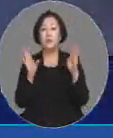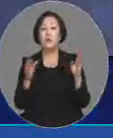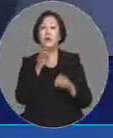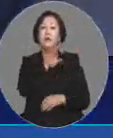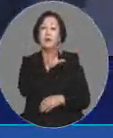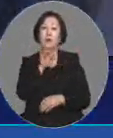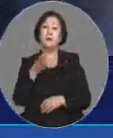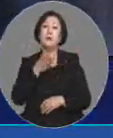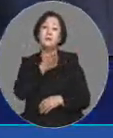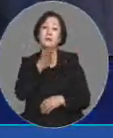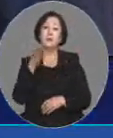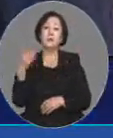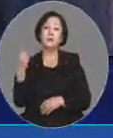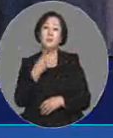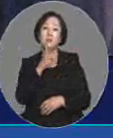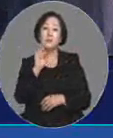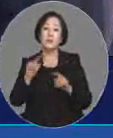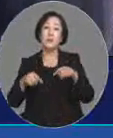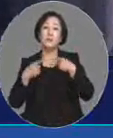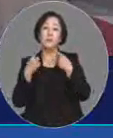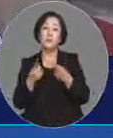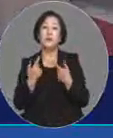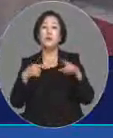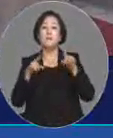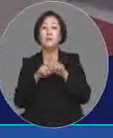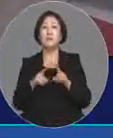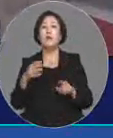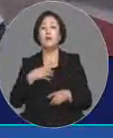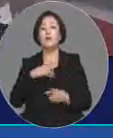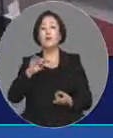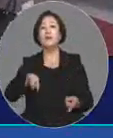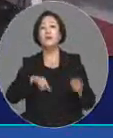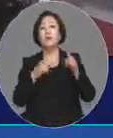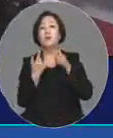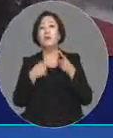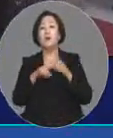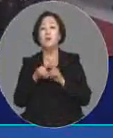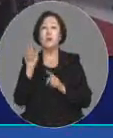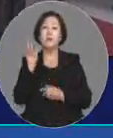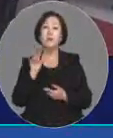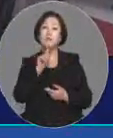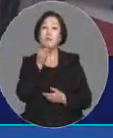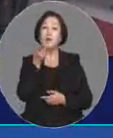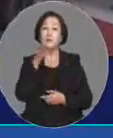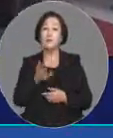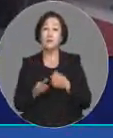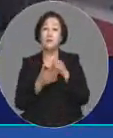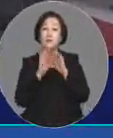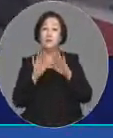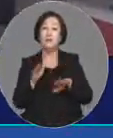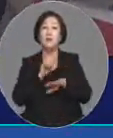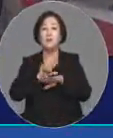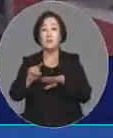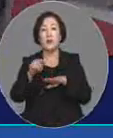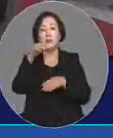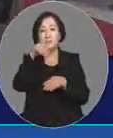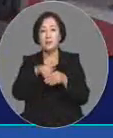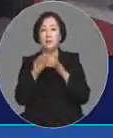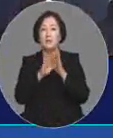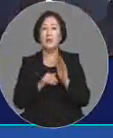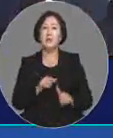각계각층에서 천여명이 참석해 한 목소리로 위기 극복을 다짐했는데요 지난해 지방선거에서